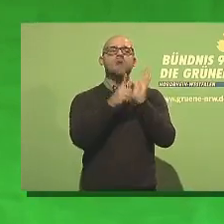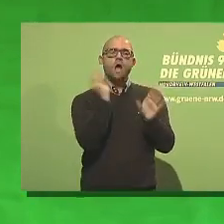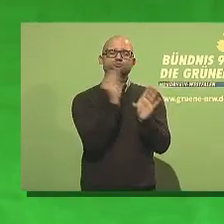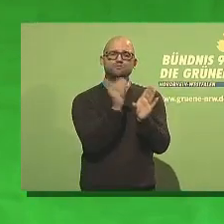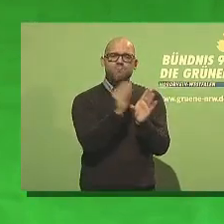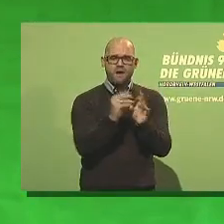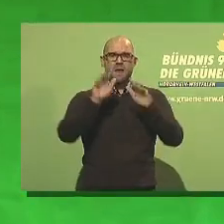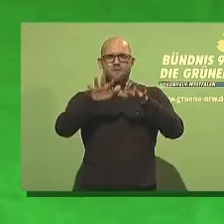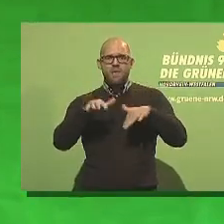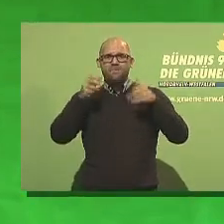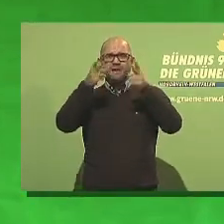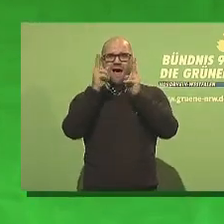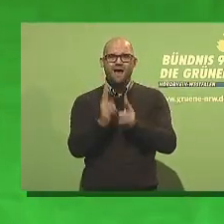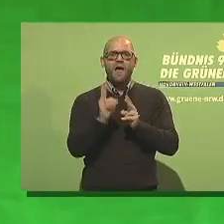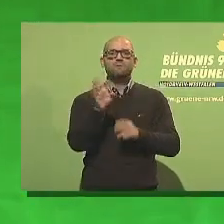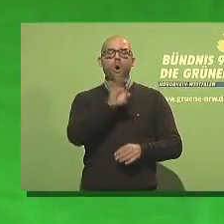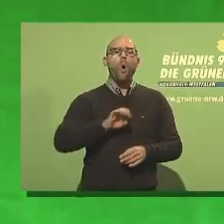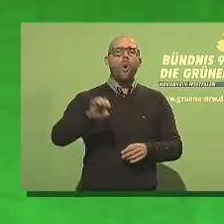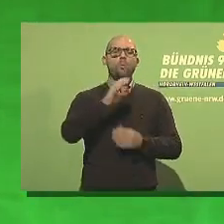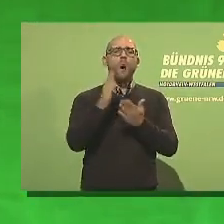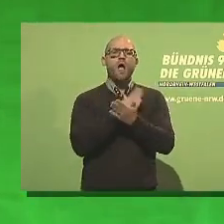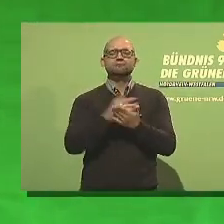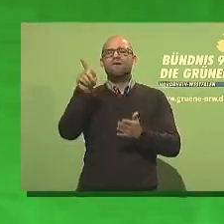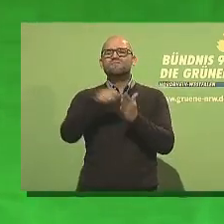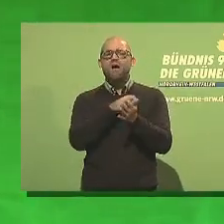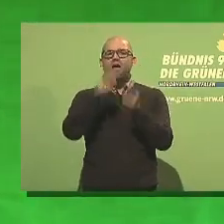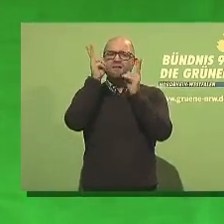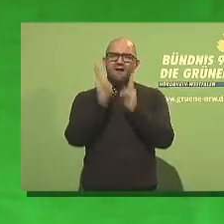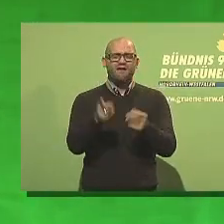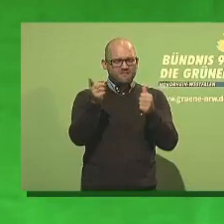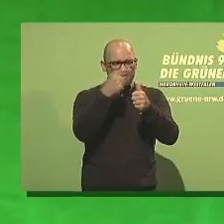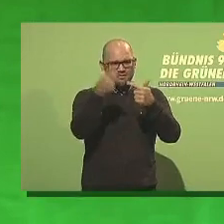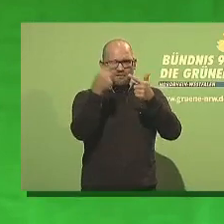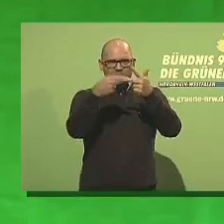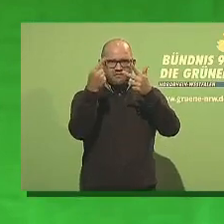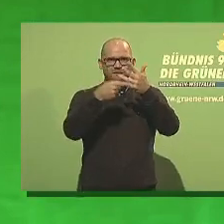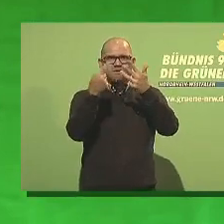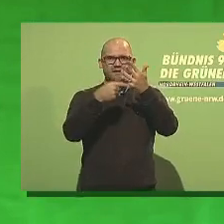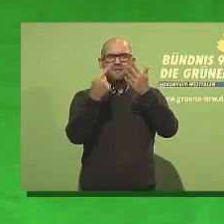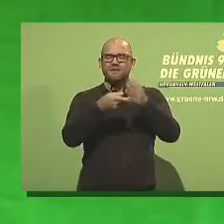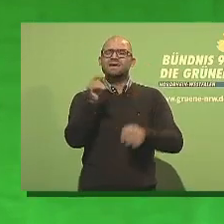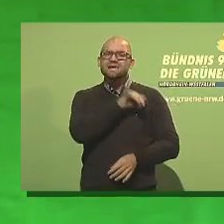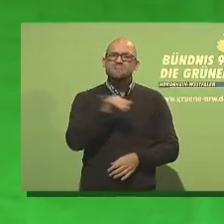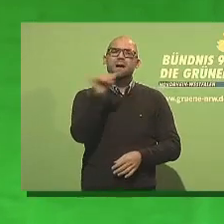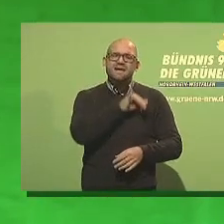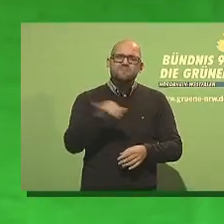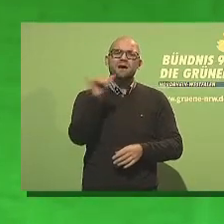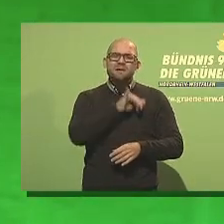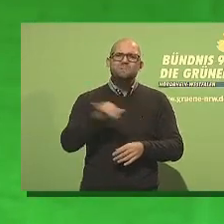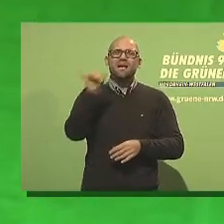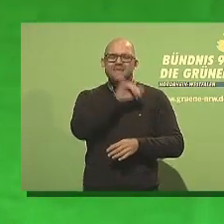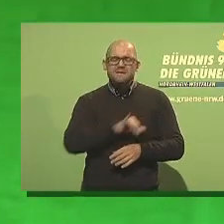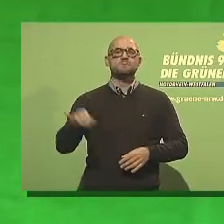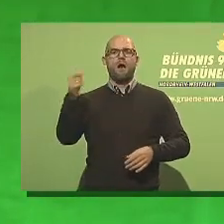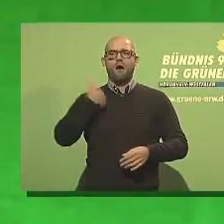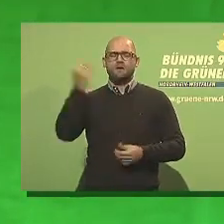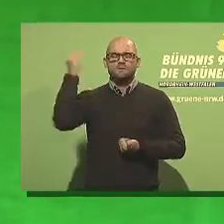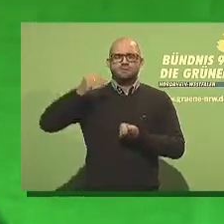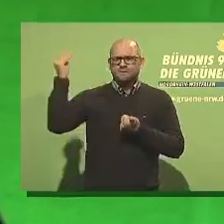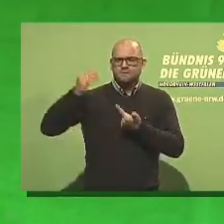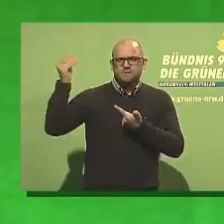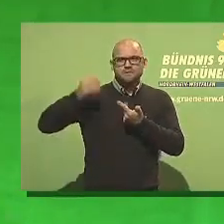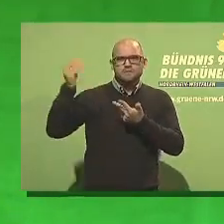bei Euro-Entscheidungen bis Wahlrecht. Immer wieder mussten wir Merkels Truppe auf den Boden der Verfassung